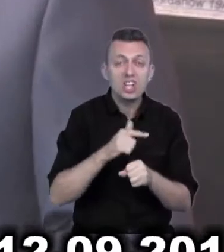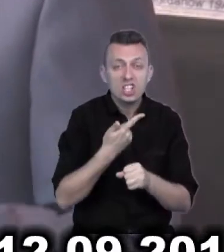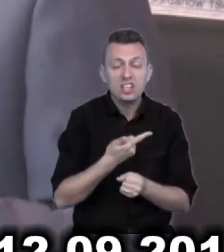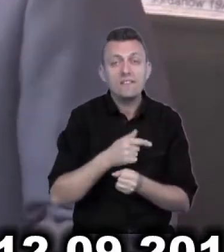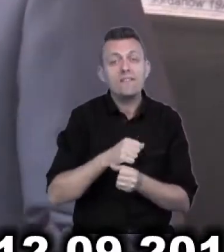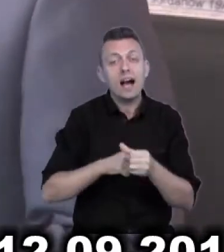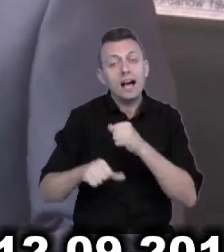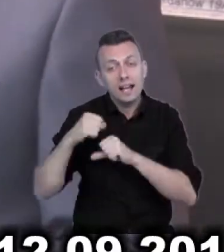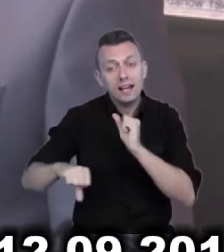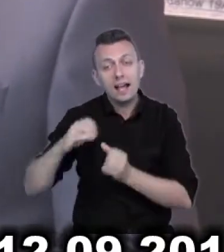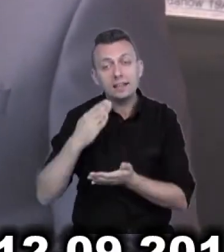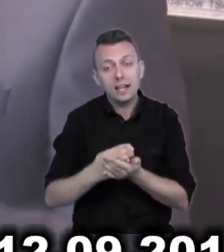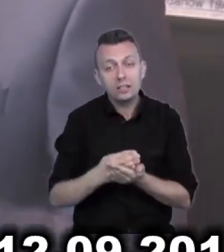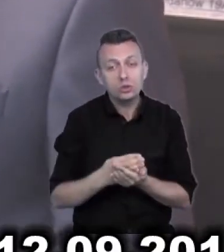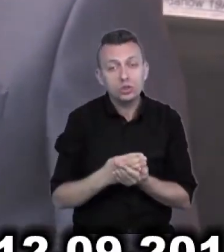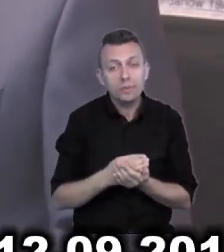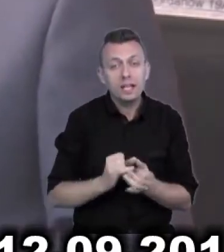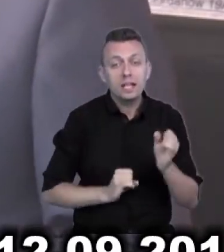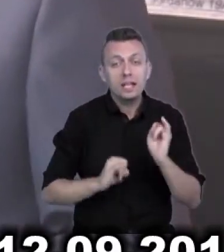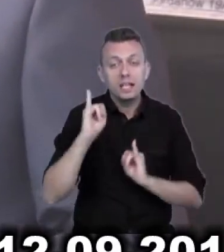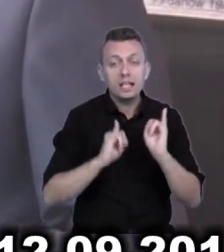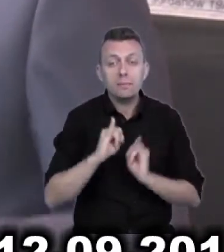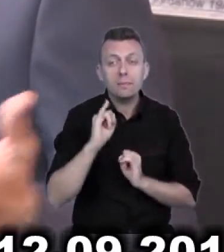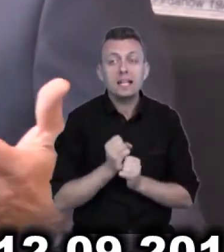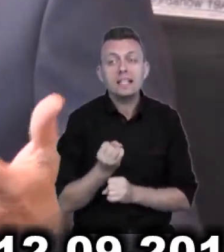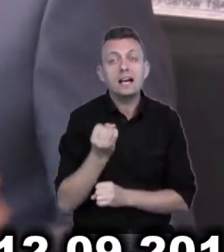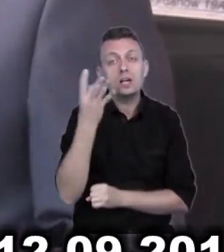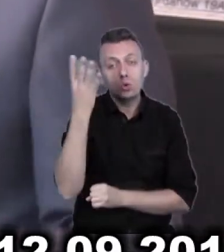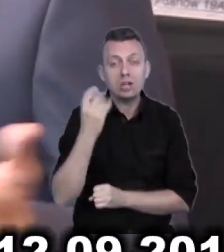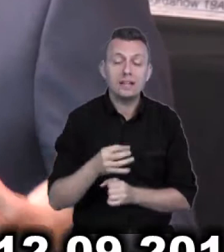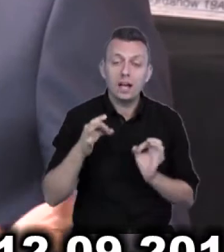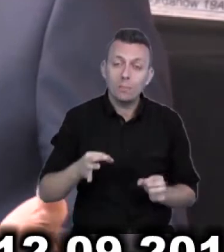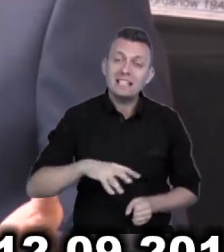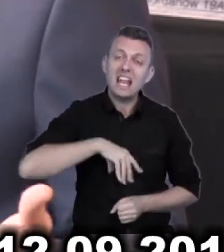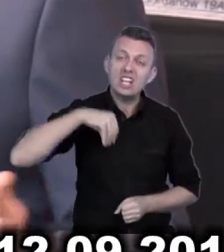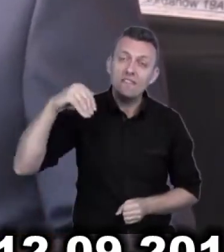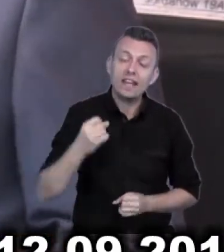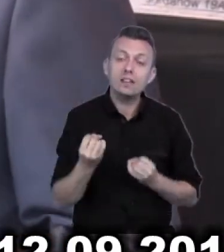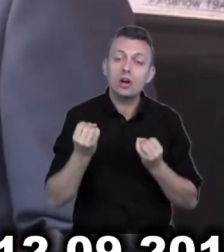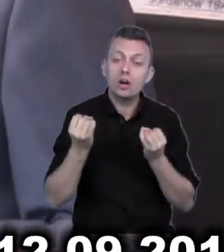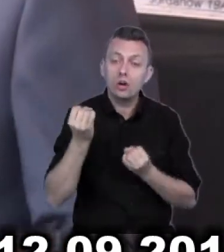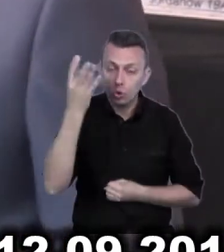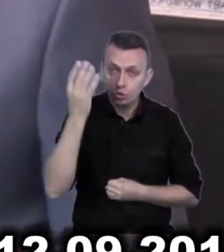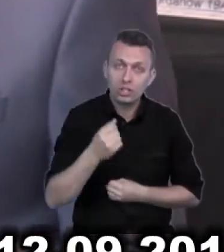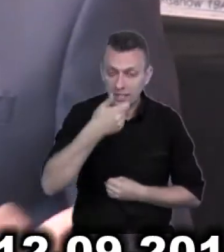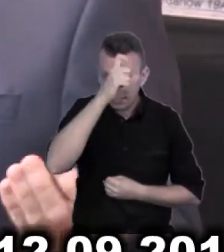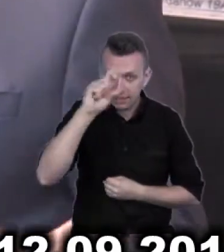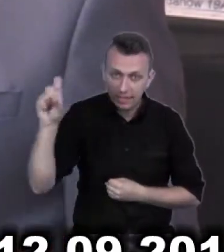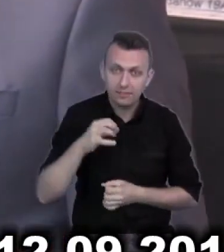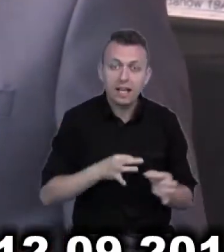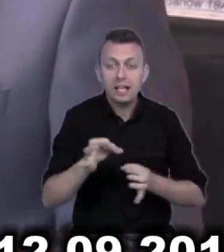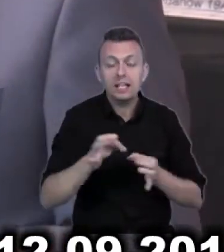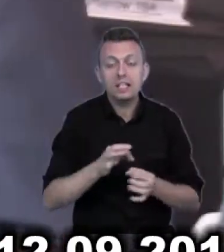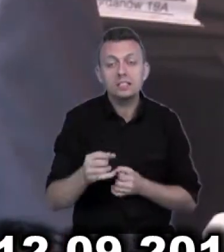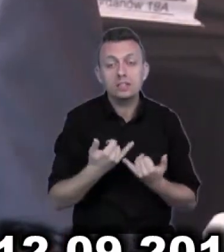na jarmarku różanym, obecnie Święcie Róż. Historia, jak zapewne wiecie, róż w mieście, w